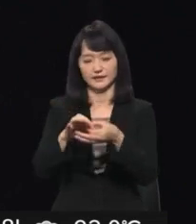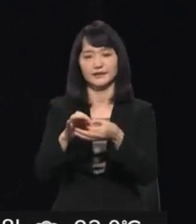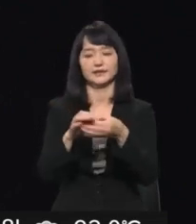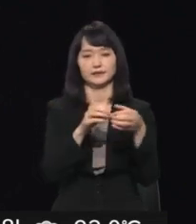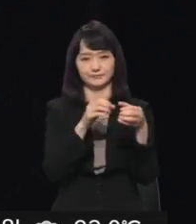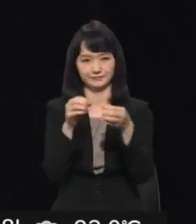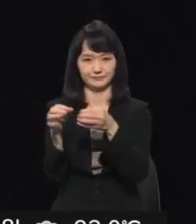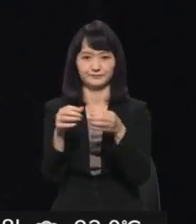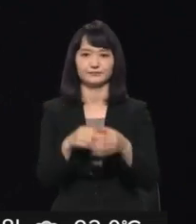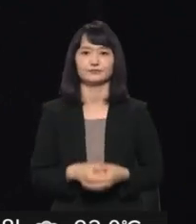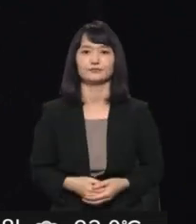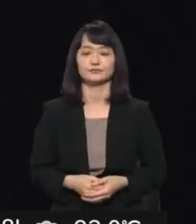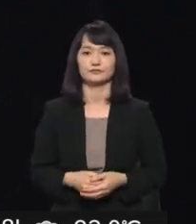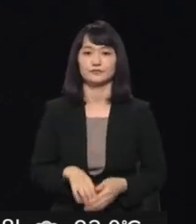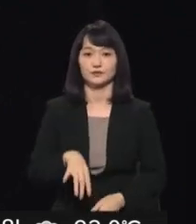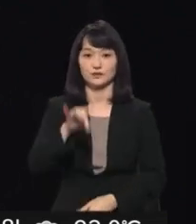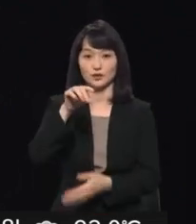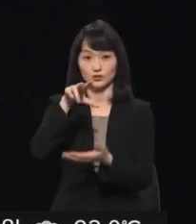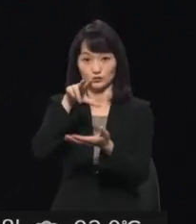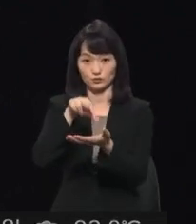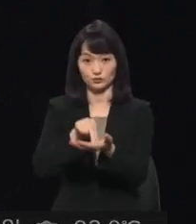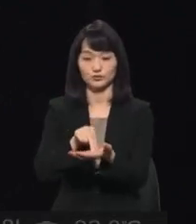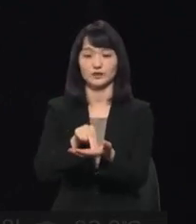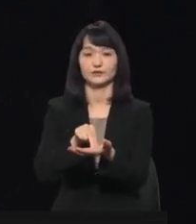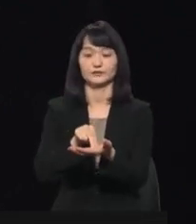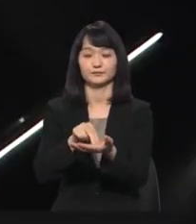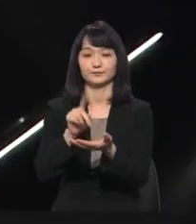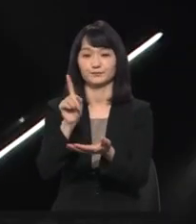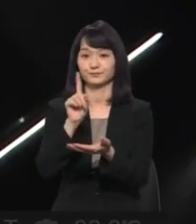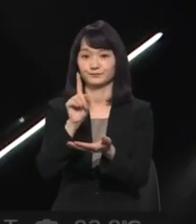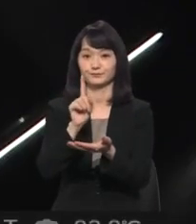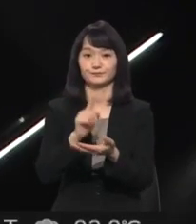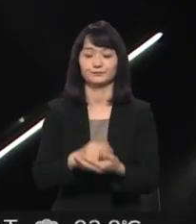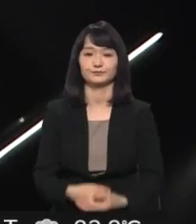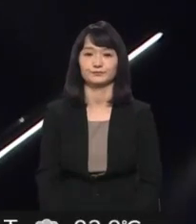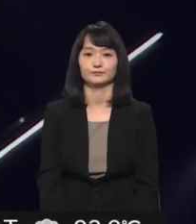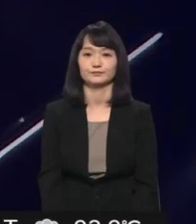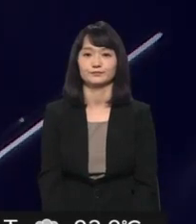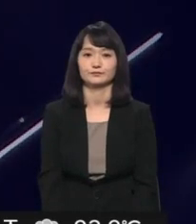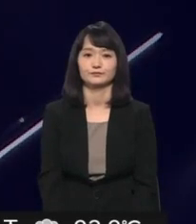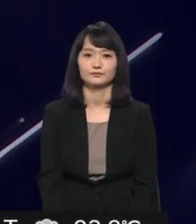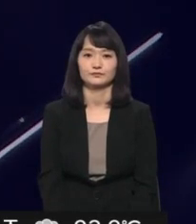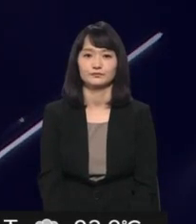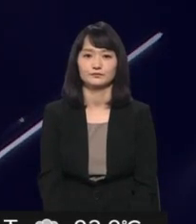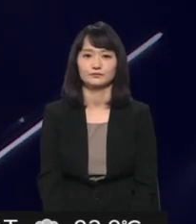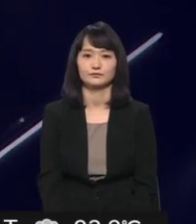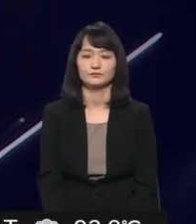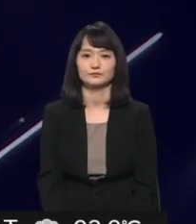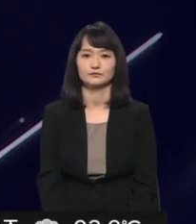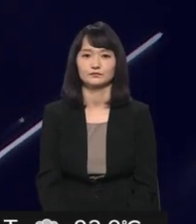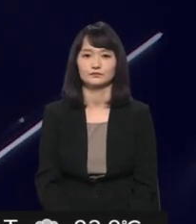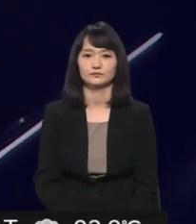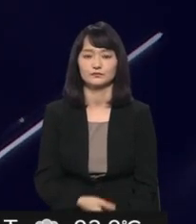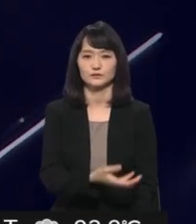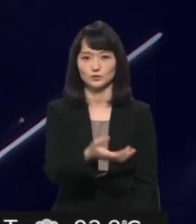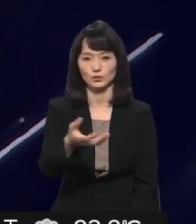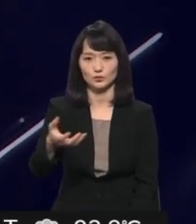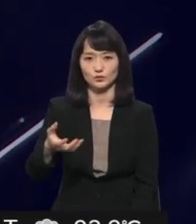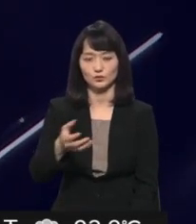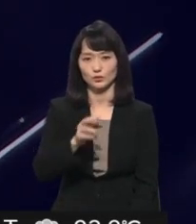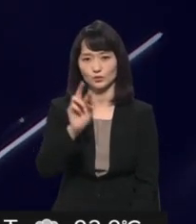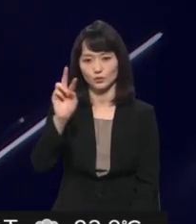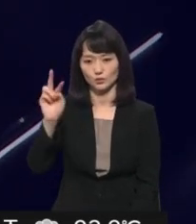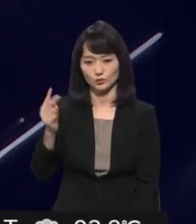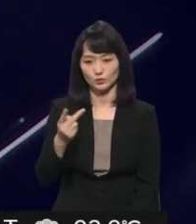먼저 첫 주제에 보겠습니다 내 첫 주제는 돌고 돌고